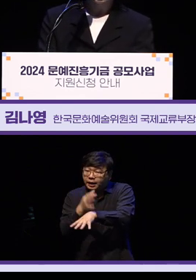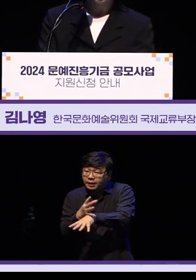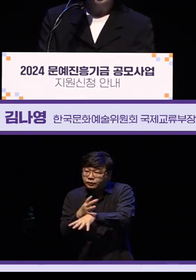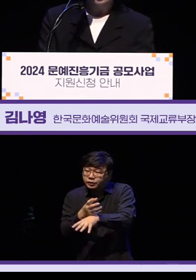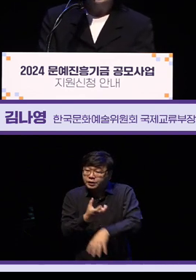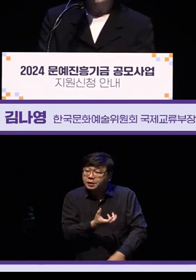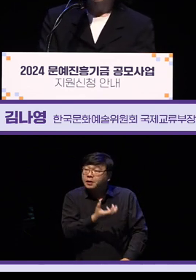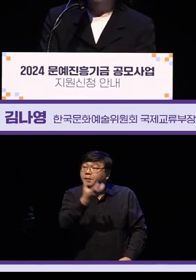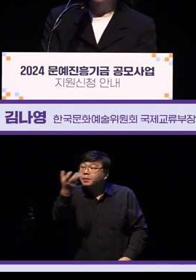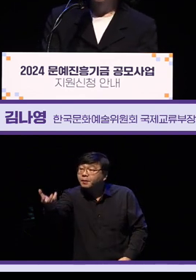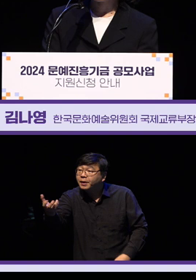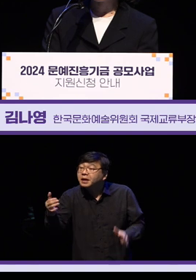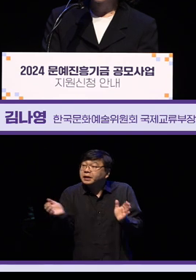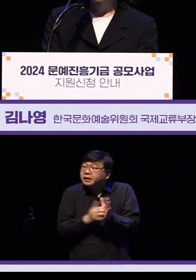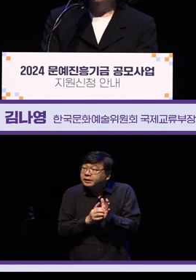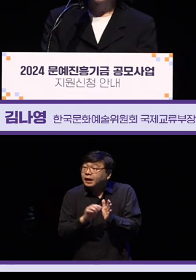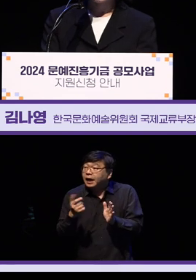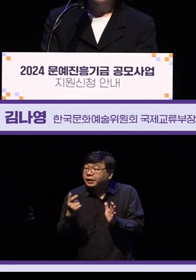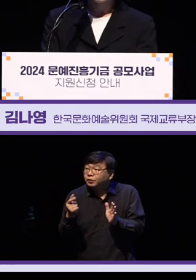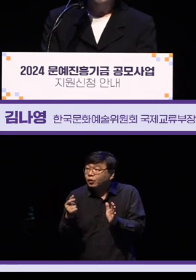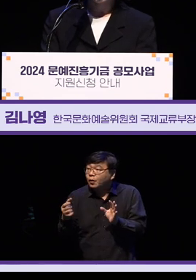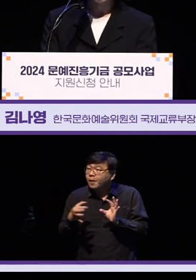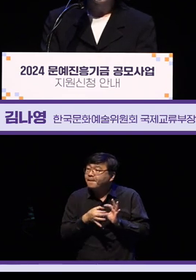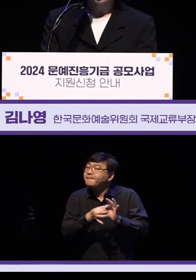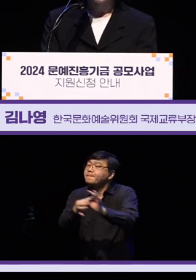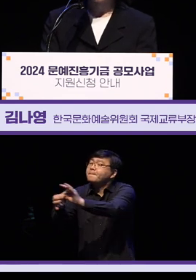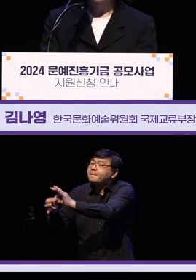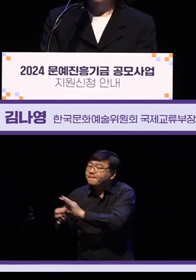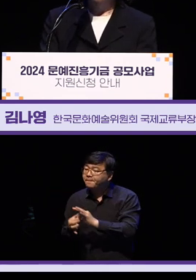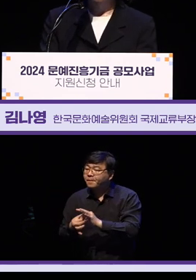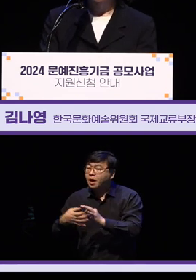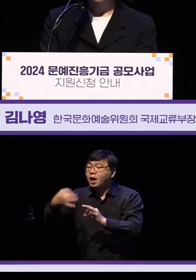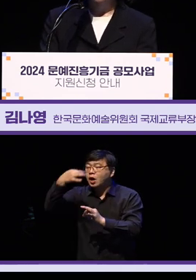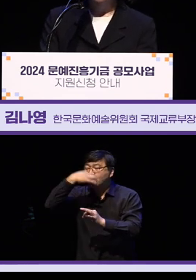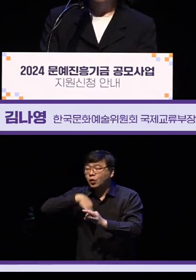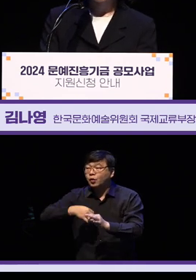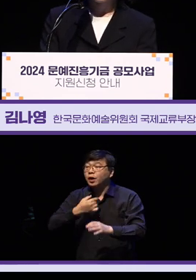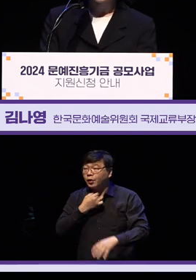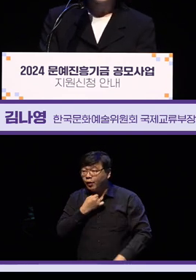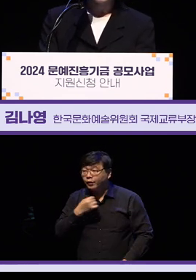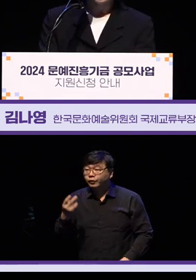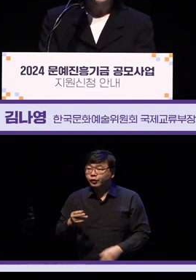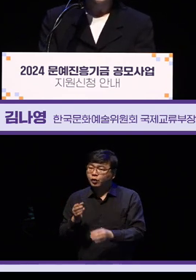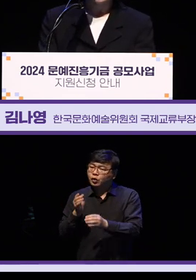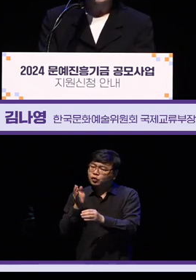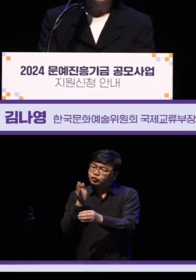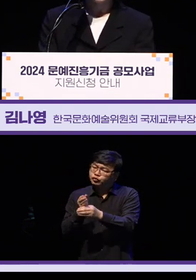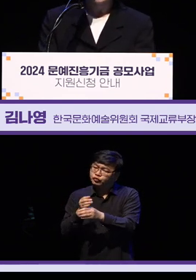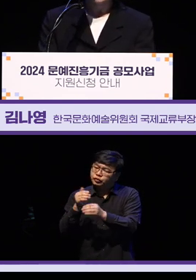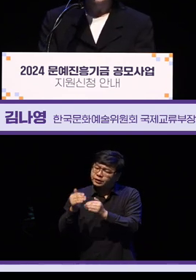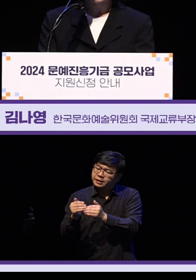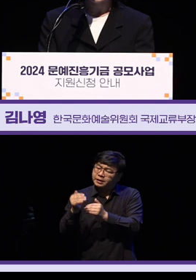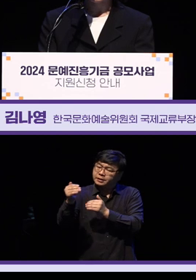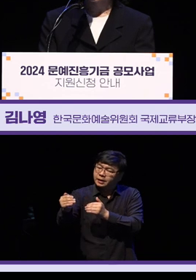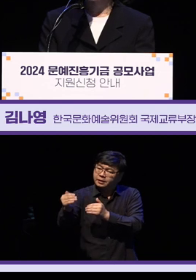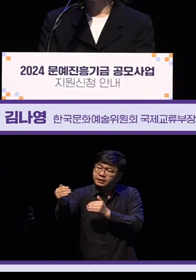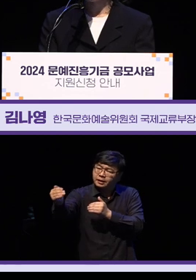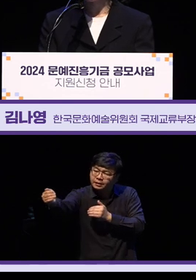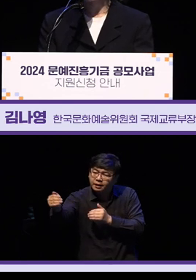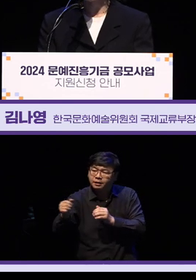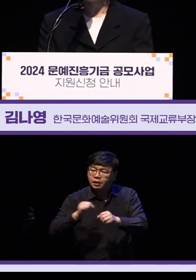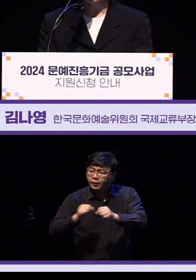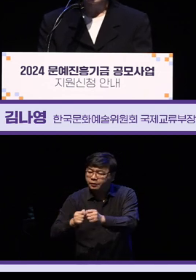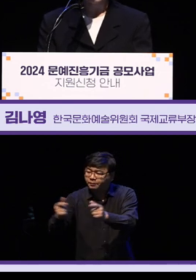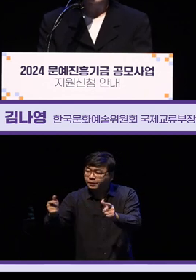진출이나 교류가 아니라 보다 유효한 네트워크를 구축하고 또 중장기적으로 활성화 할 수 있는 프로젝트를